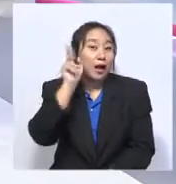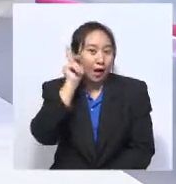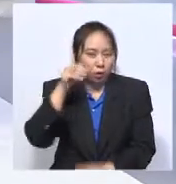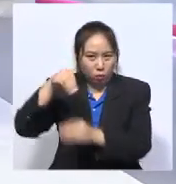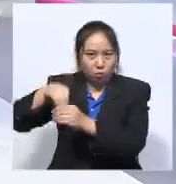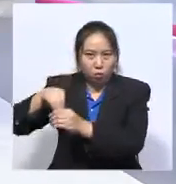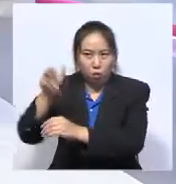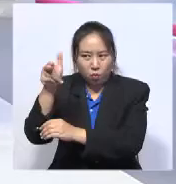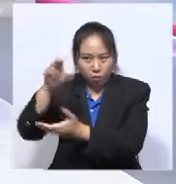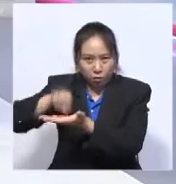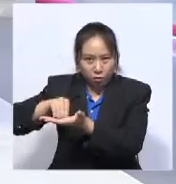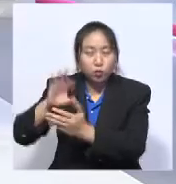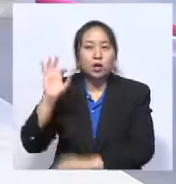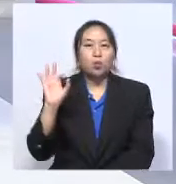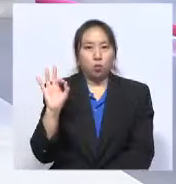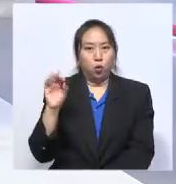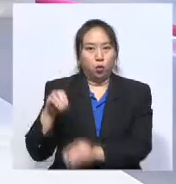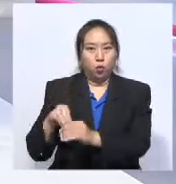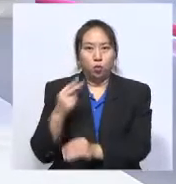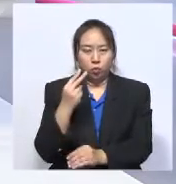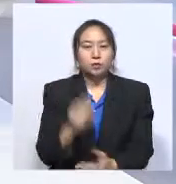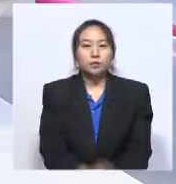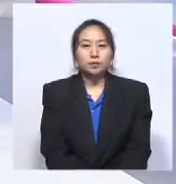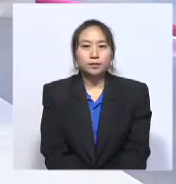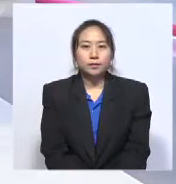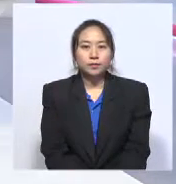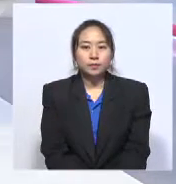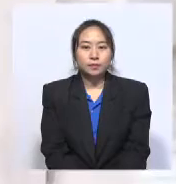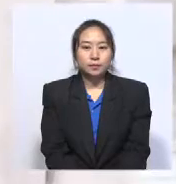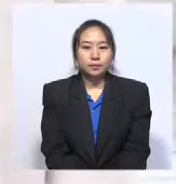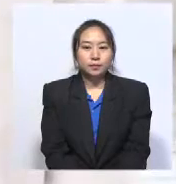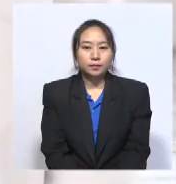ะติดสถานการณ์อยู่ที่พุทธมณฑลแล้วนะครับเชิญครับ